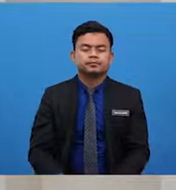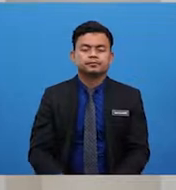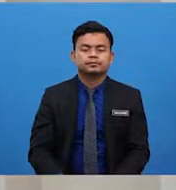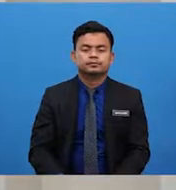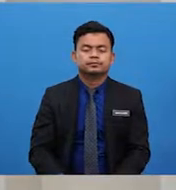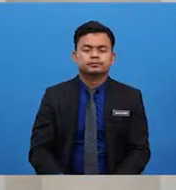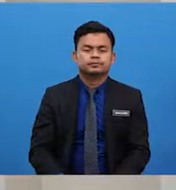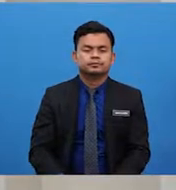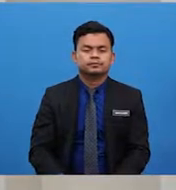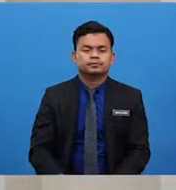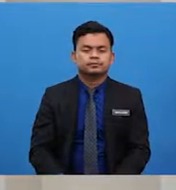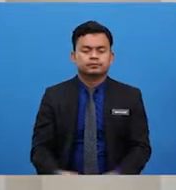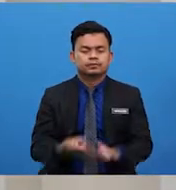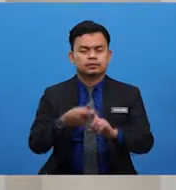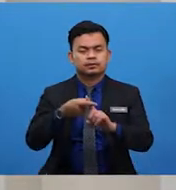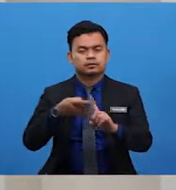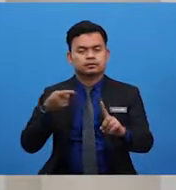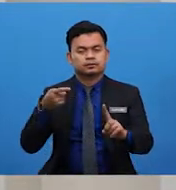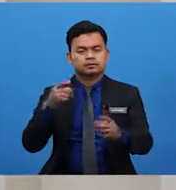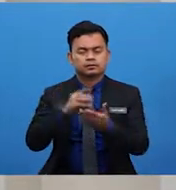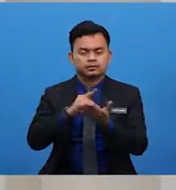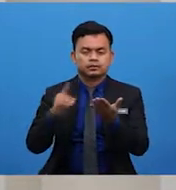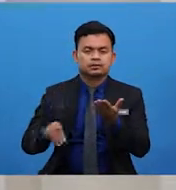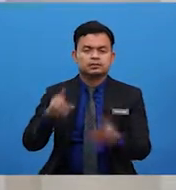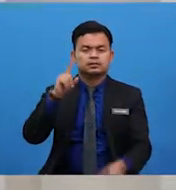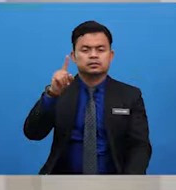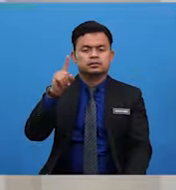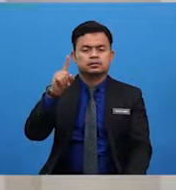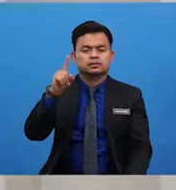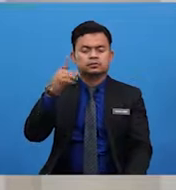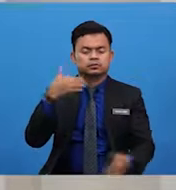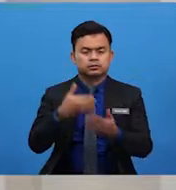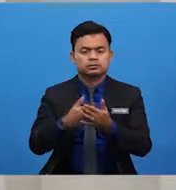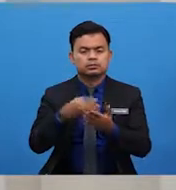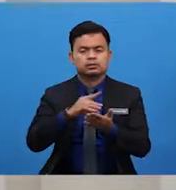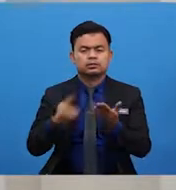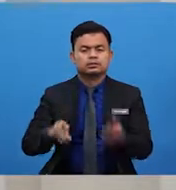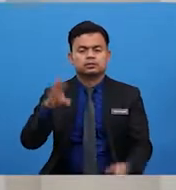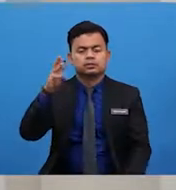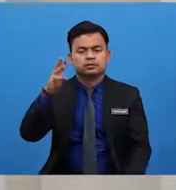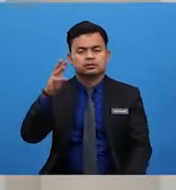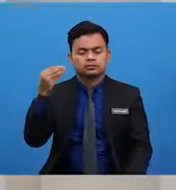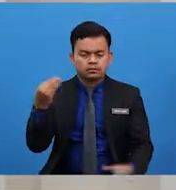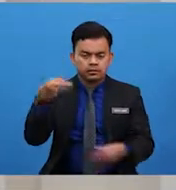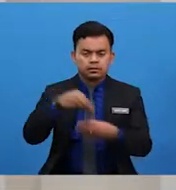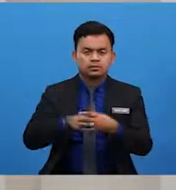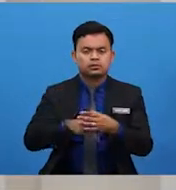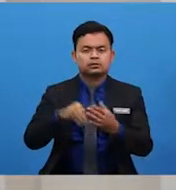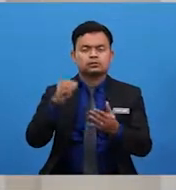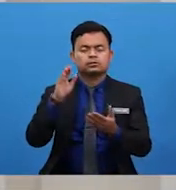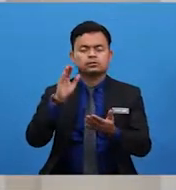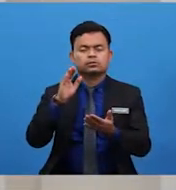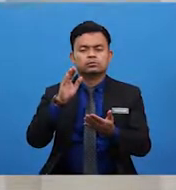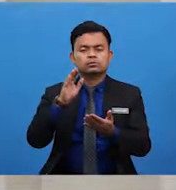dipelajari sejak daripada satu hingga keadaan pada tingkatan 1 yaitu berkaitan